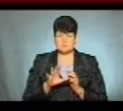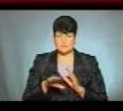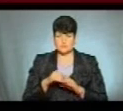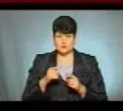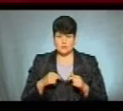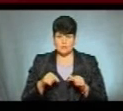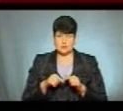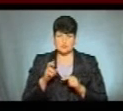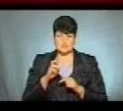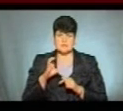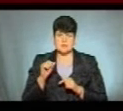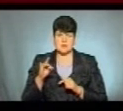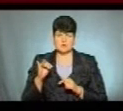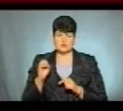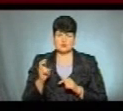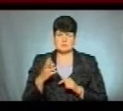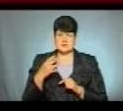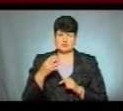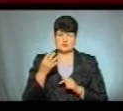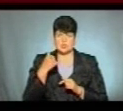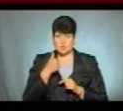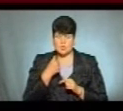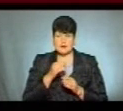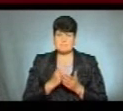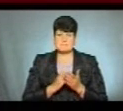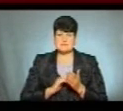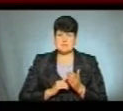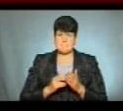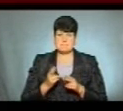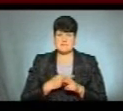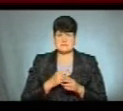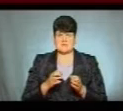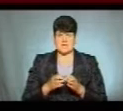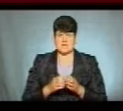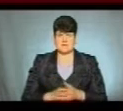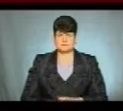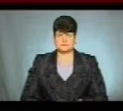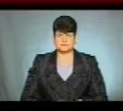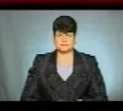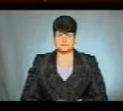окрузі балотується Богдан Саранчук, 54 роки, підприємець, безпартійний.